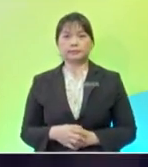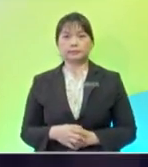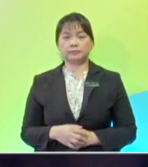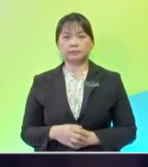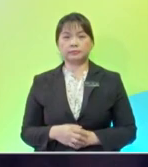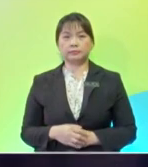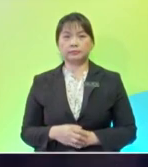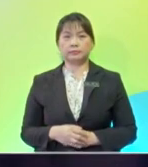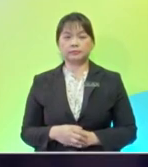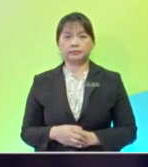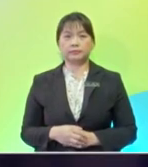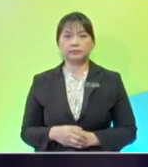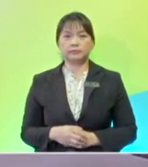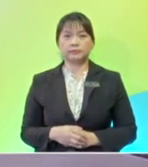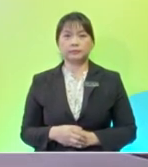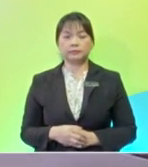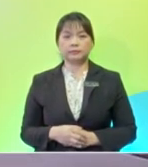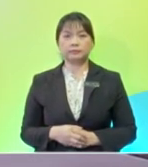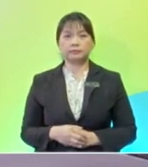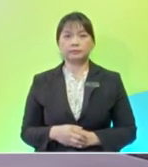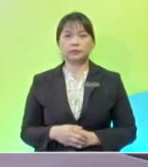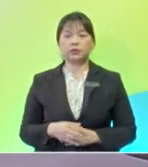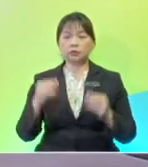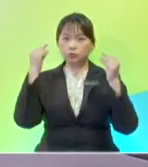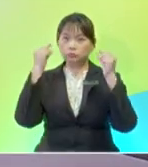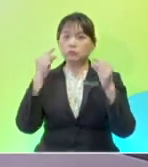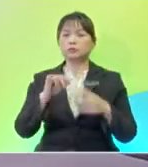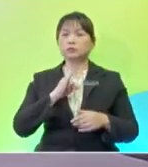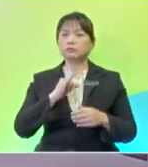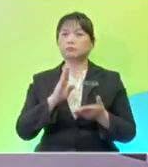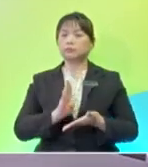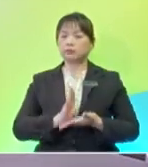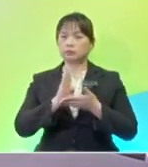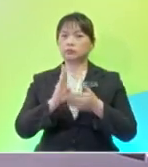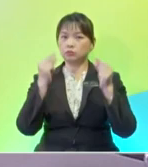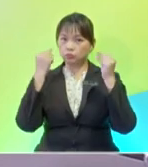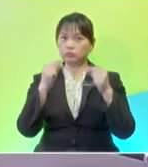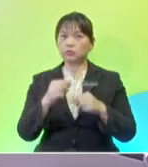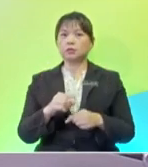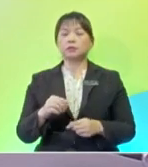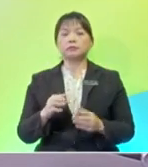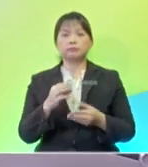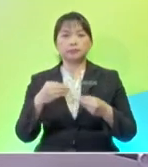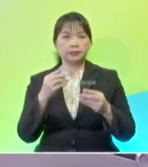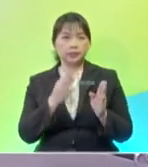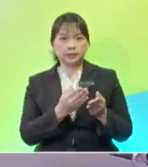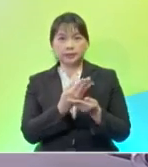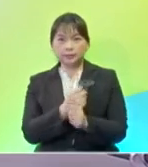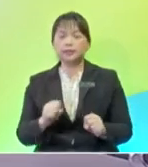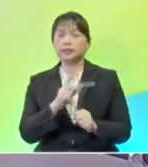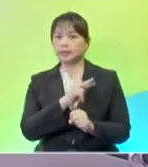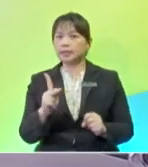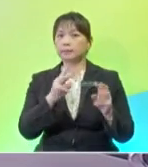membantu guru dalam menyediakan meja untuk jualan dan membimbing